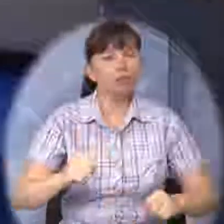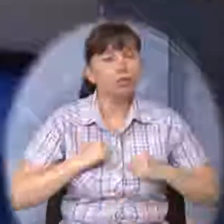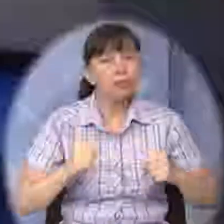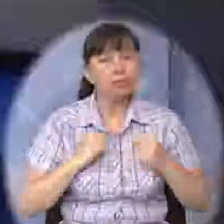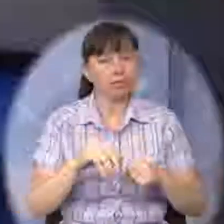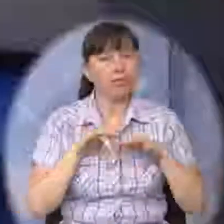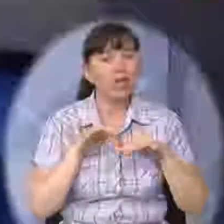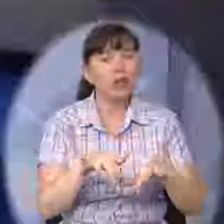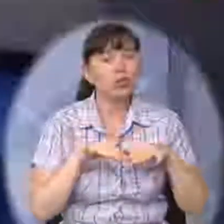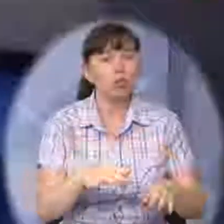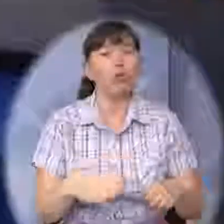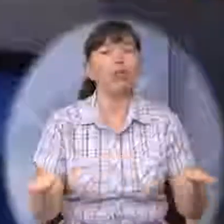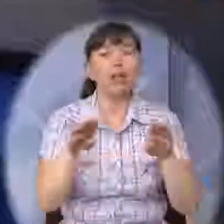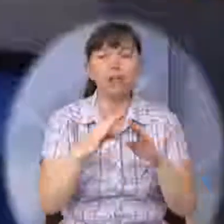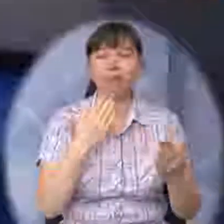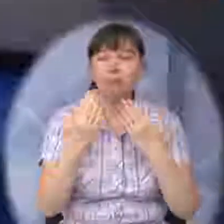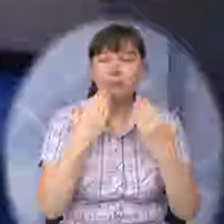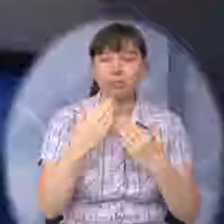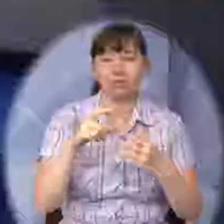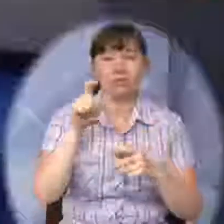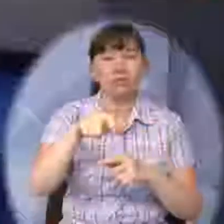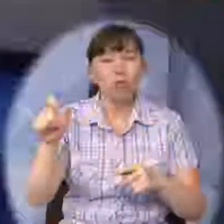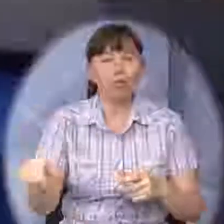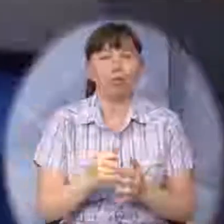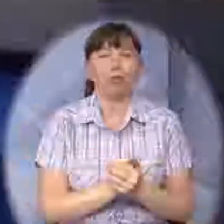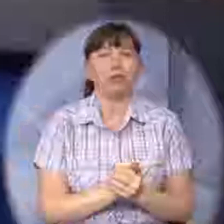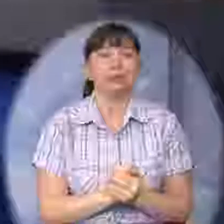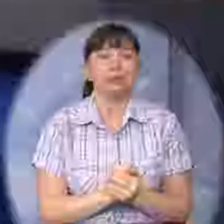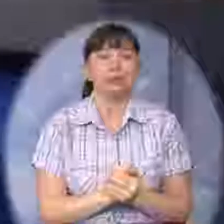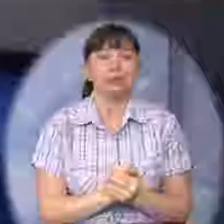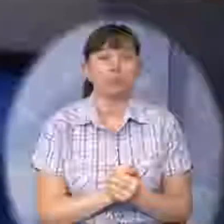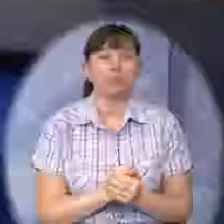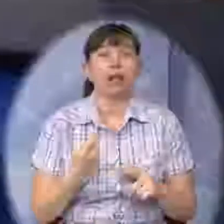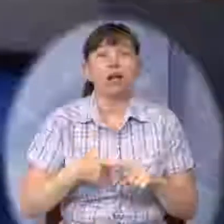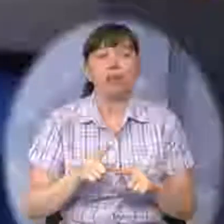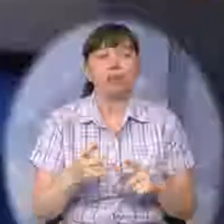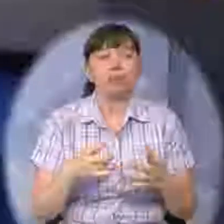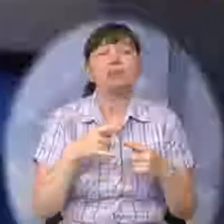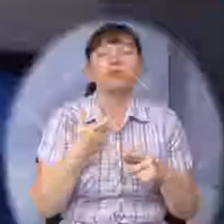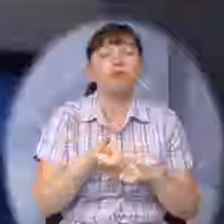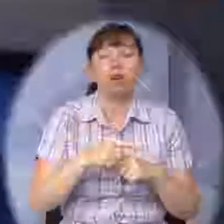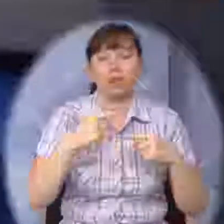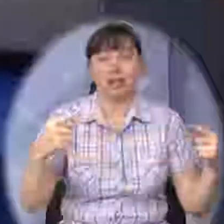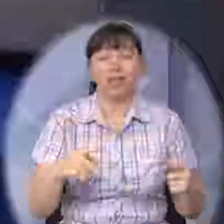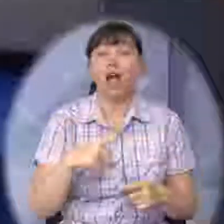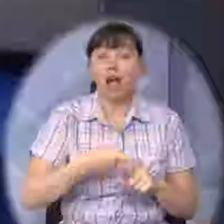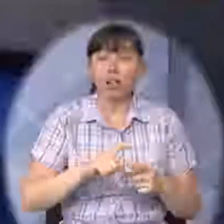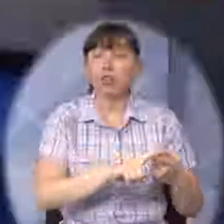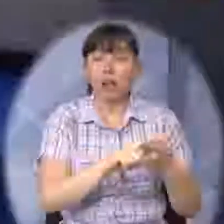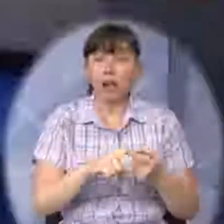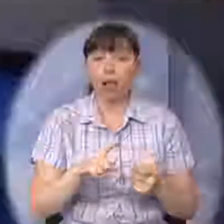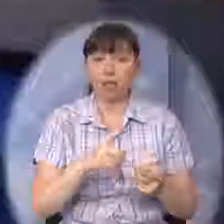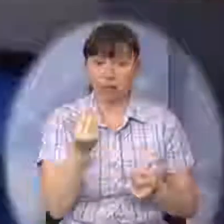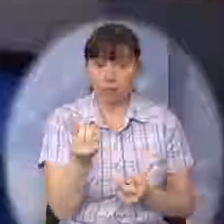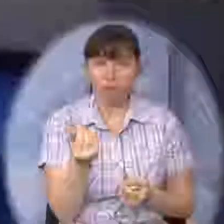în diferite acțiuni la nivel de comunitate. De asta zic că viața este extrem de diferită. Este tot timpul în legătură cu